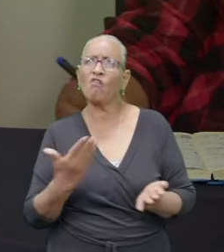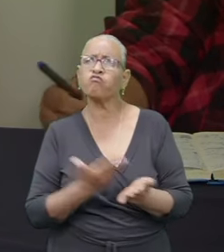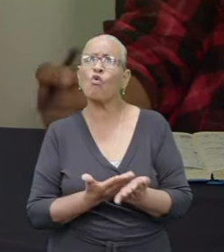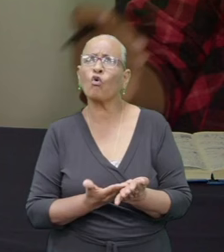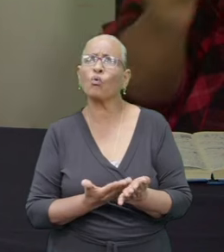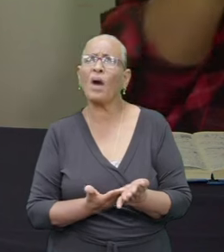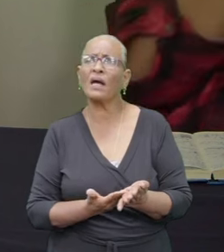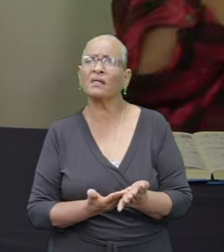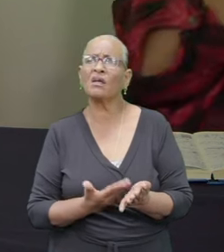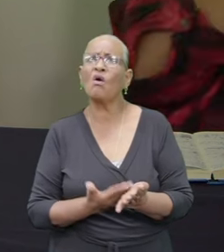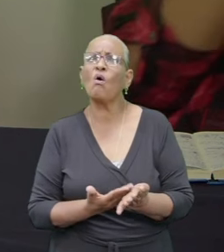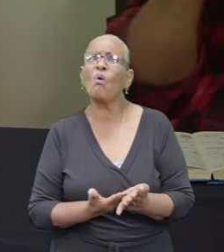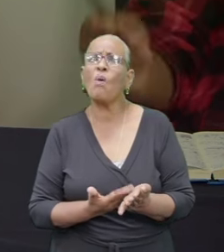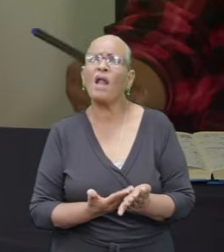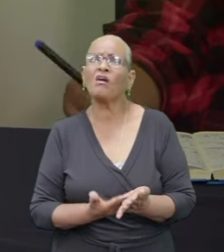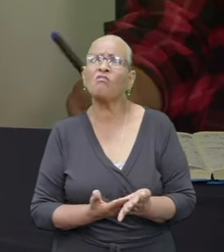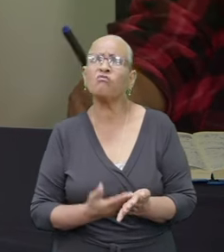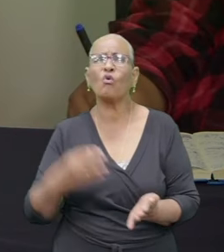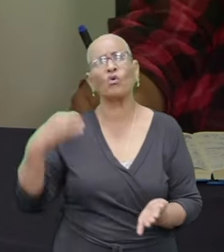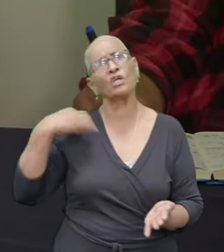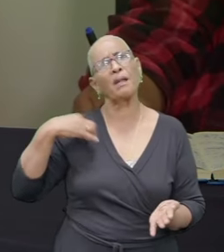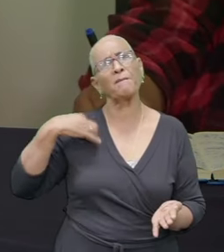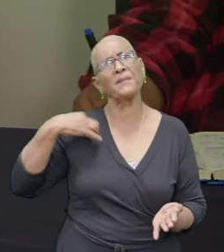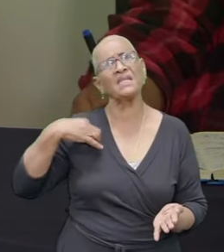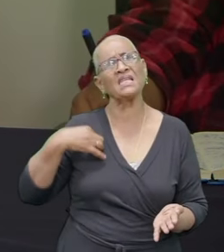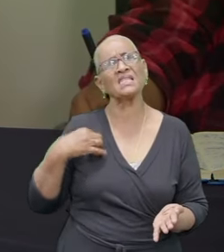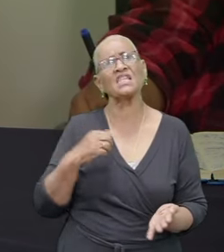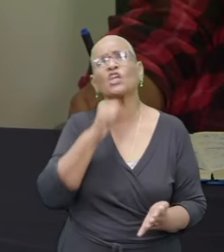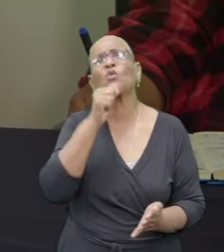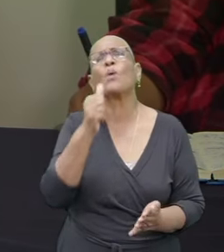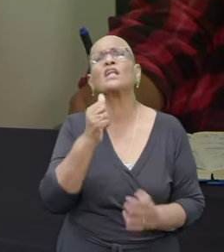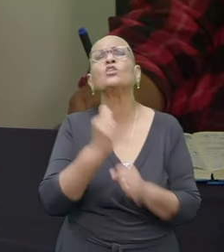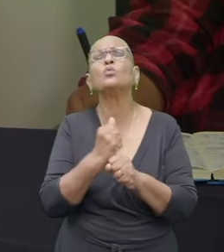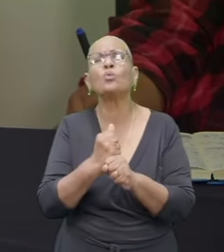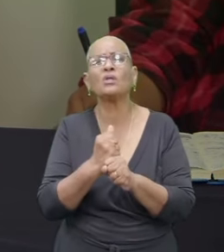werkt het ministerie aan om ze toch hier te kunnen houden?